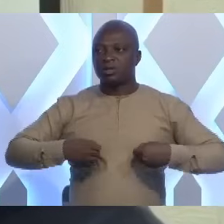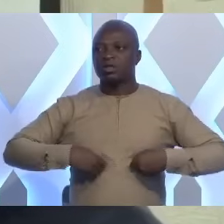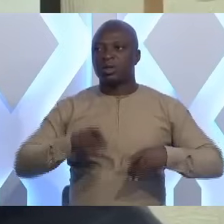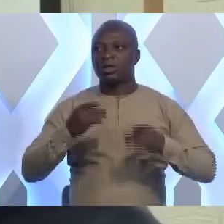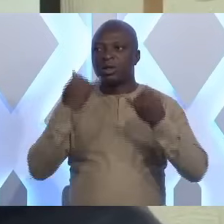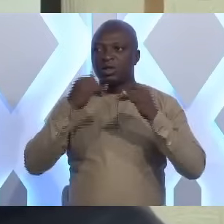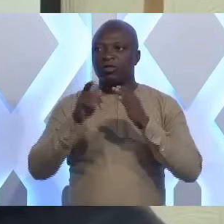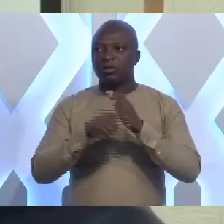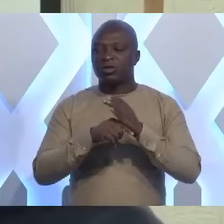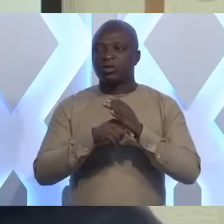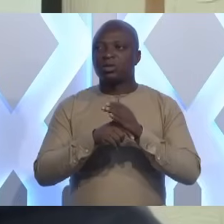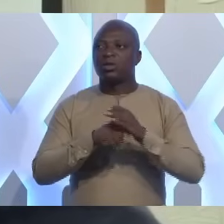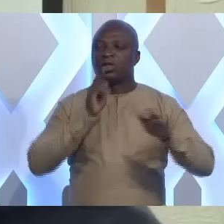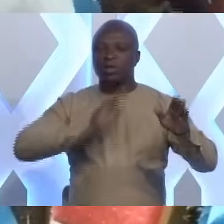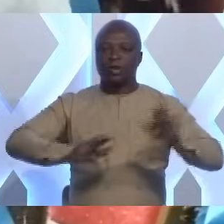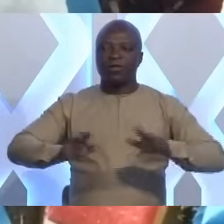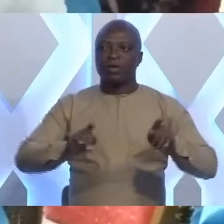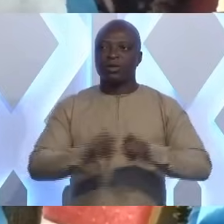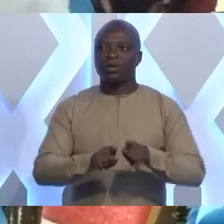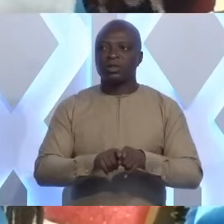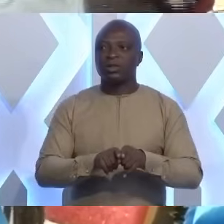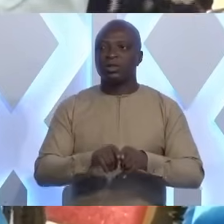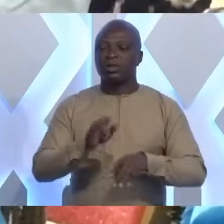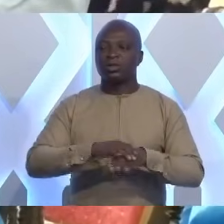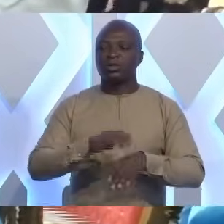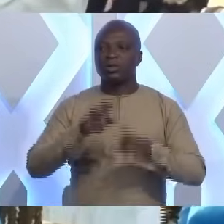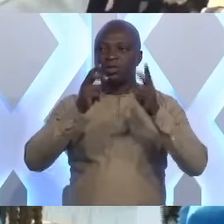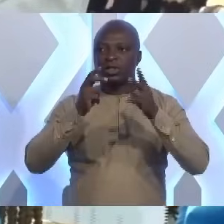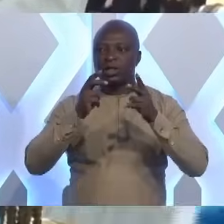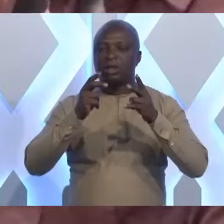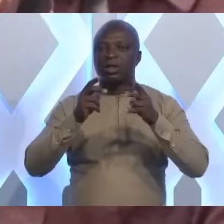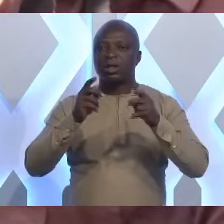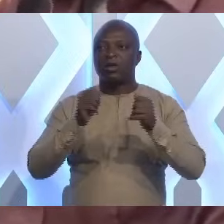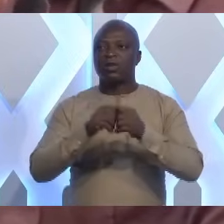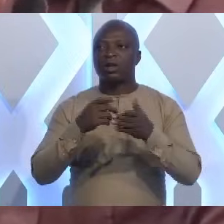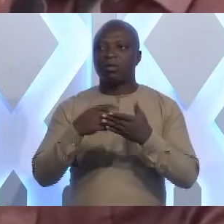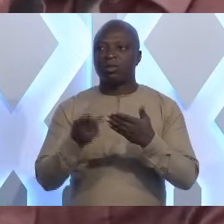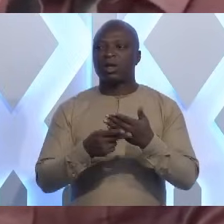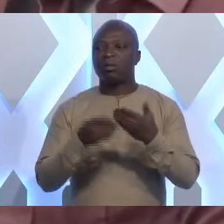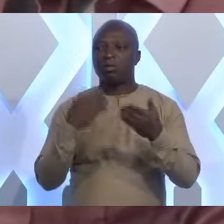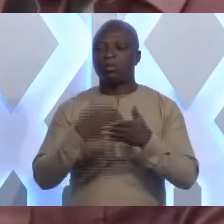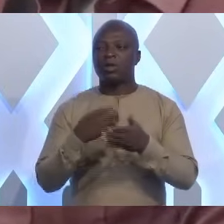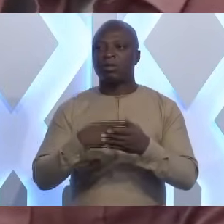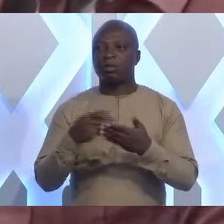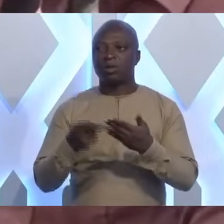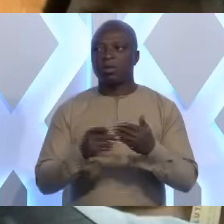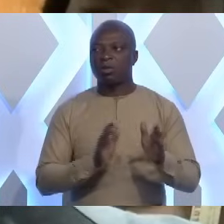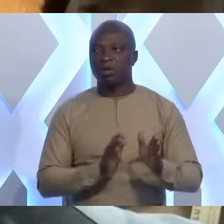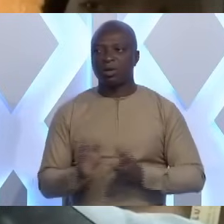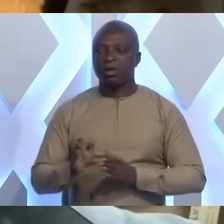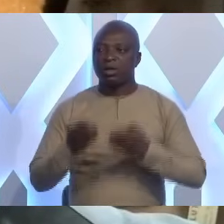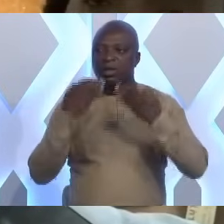d'information sera menée du 6 au 11 novembre sur le sujet avec des programmes bien établis. Des émissions